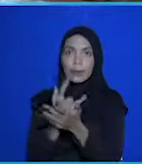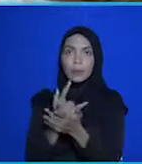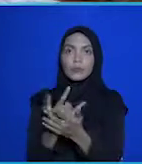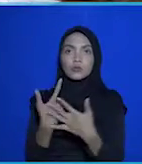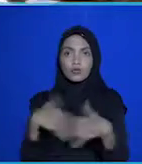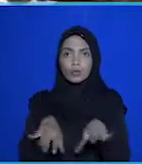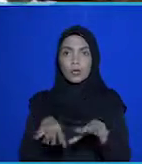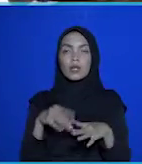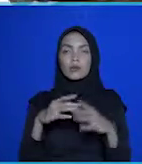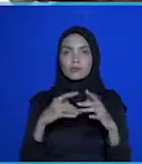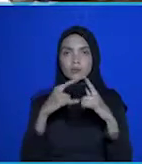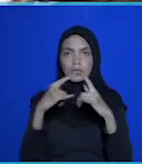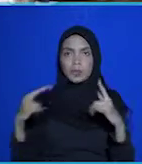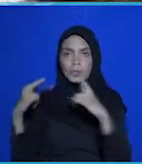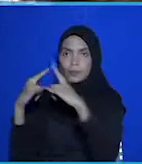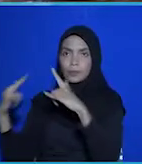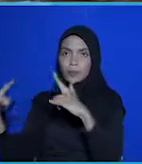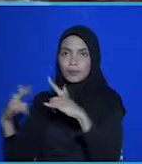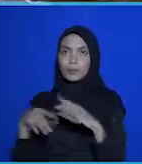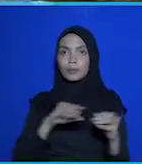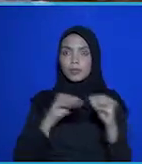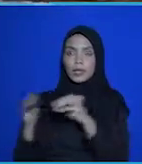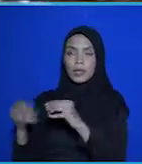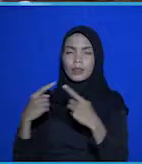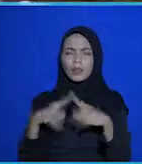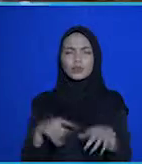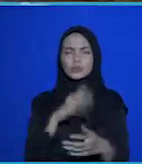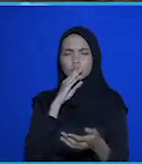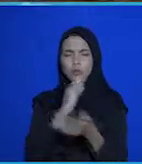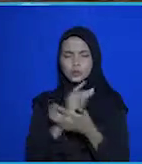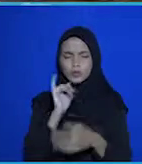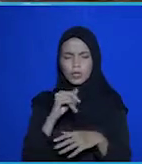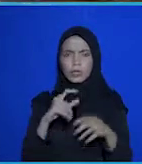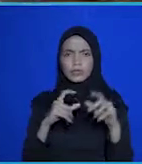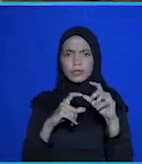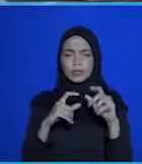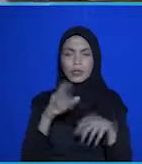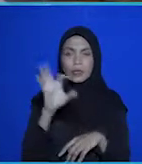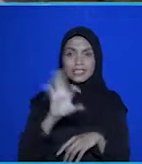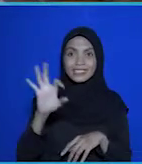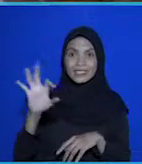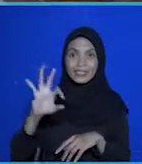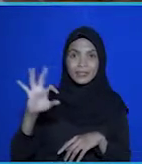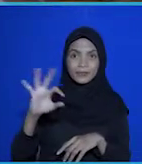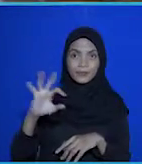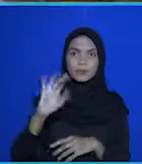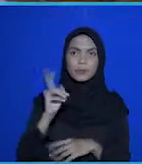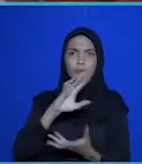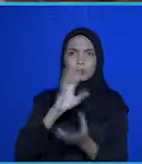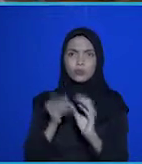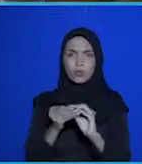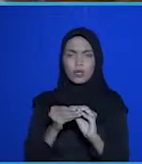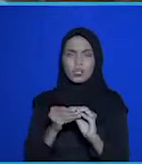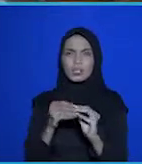pasang di pengungsian-pengungsian. Namun Bapak Ibu sekalian, kami akui bahwa untuk sanitasi ini memang karena